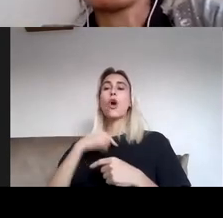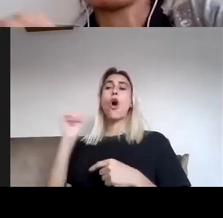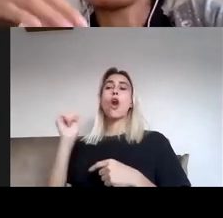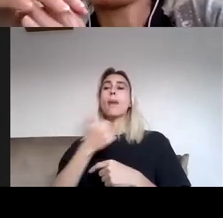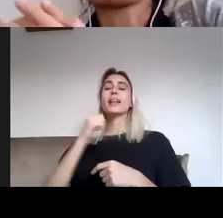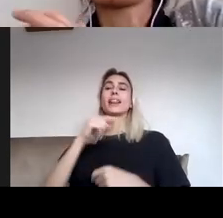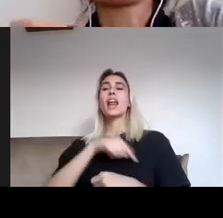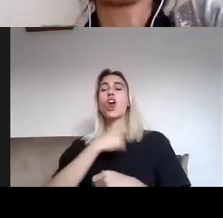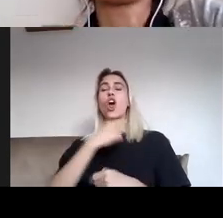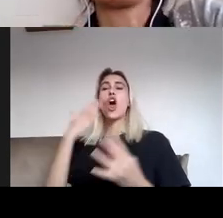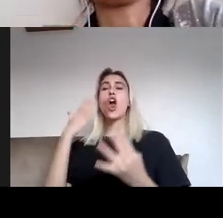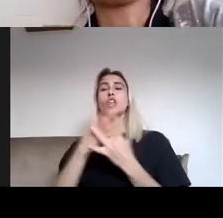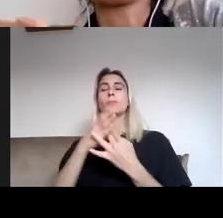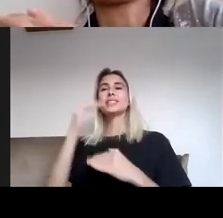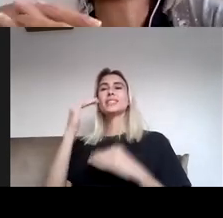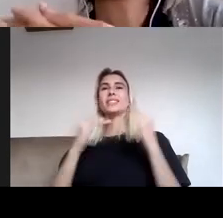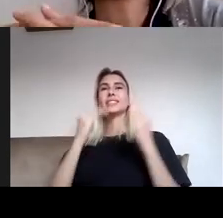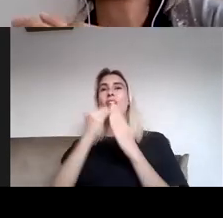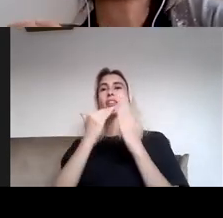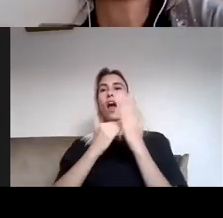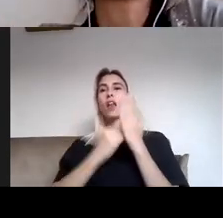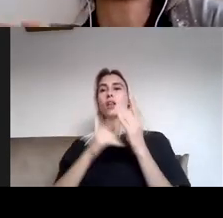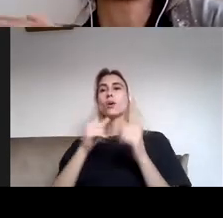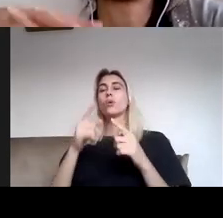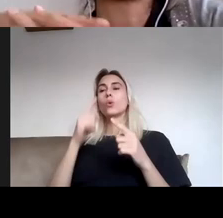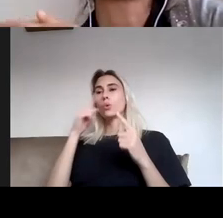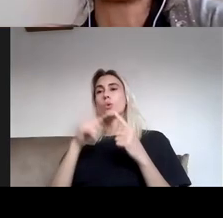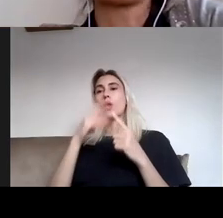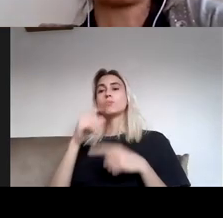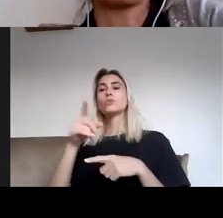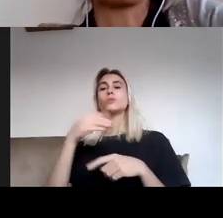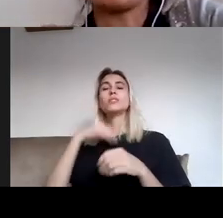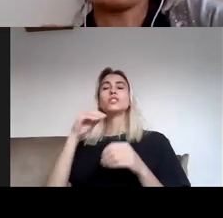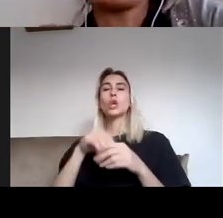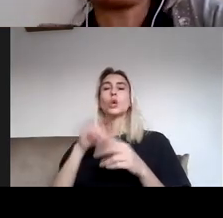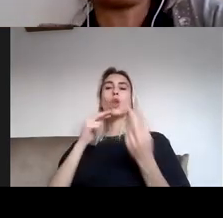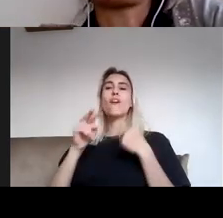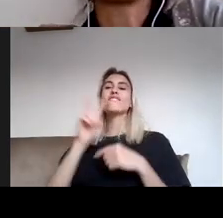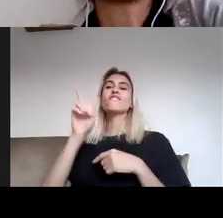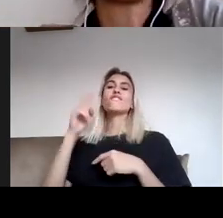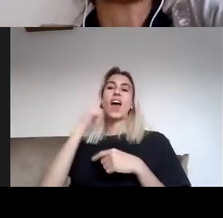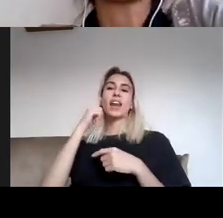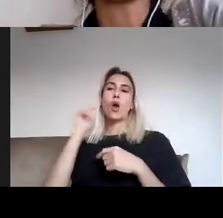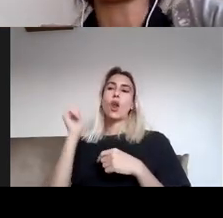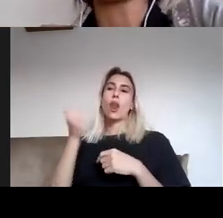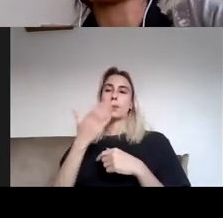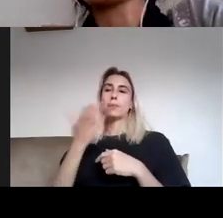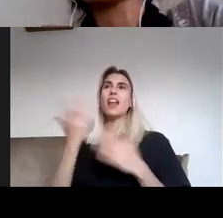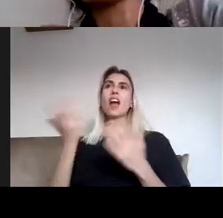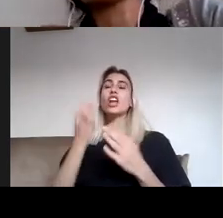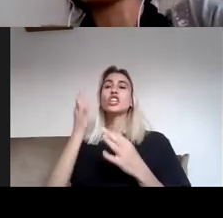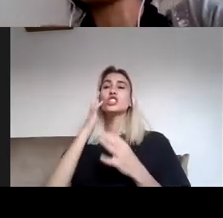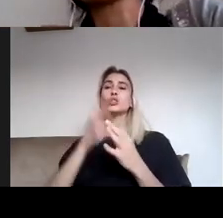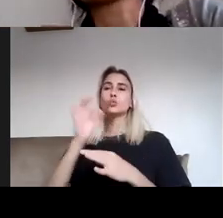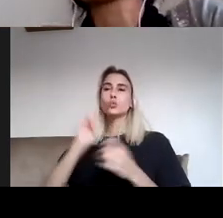derecede erişilebilirlik standartlarına uygun hale getiriyor. Tabii bizim için önemli olan bir şey daha var ulaşımda, veri. Yani ne kadar kişi kullanıyor, ne kadar